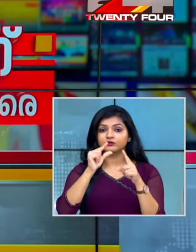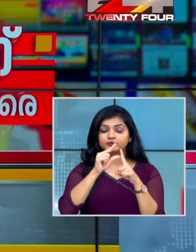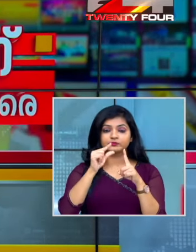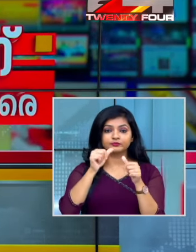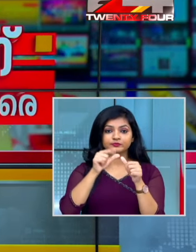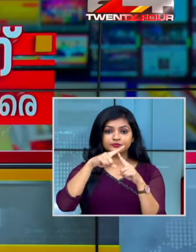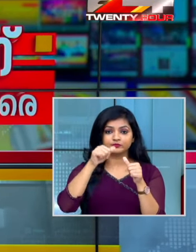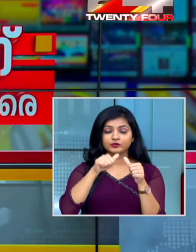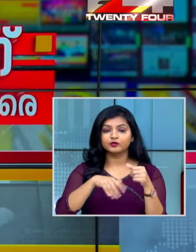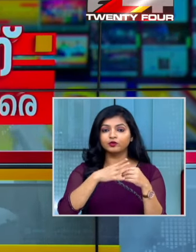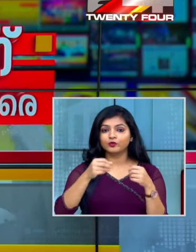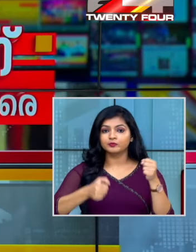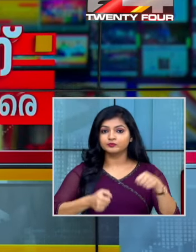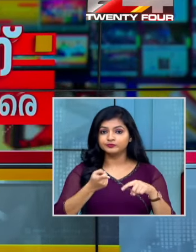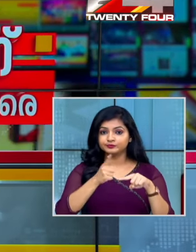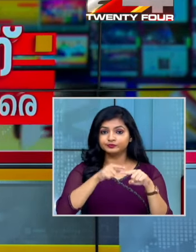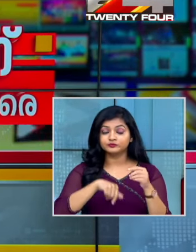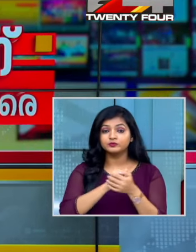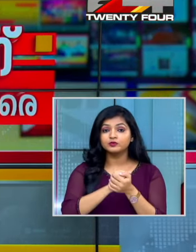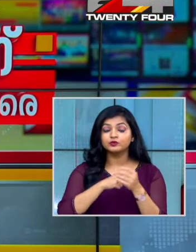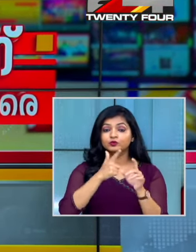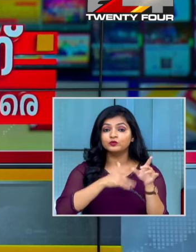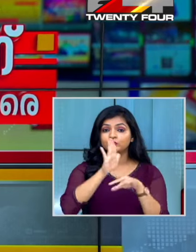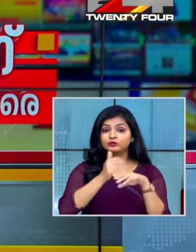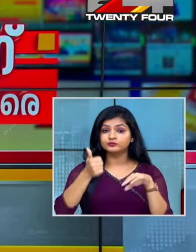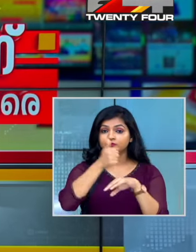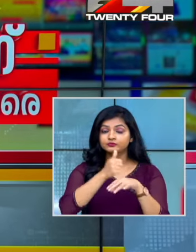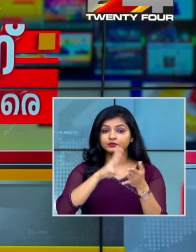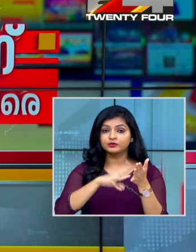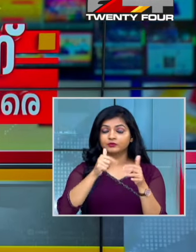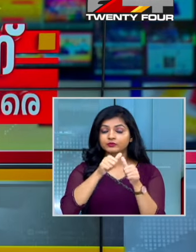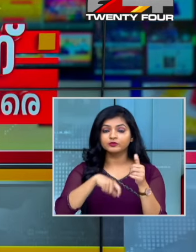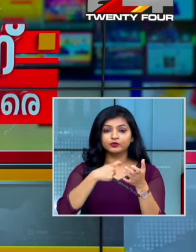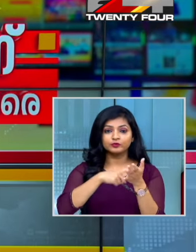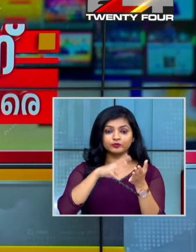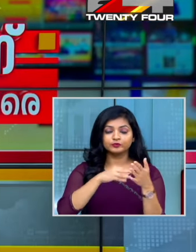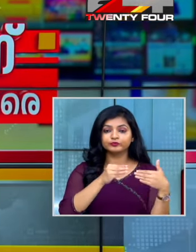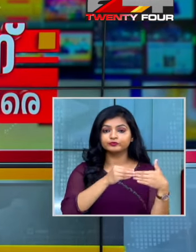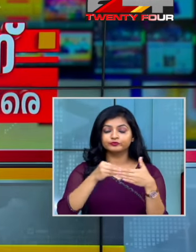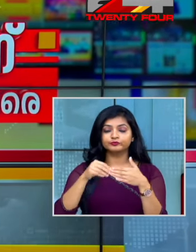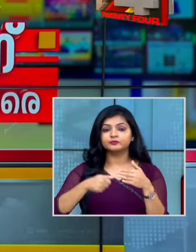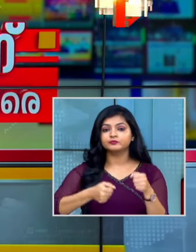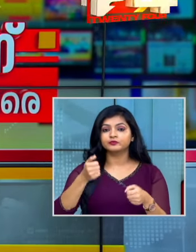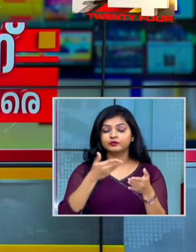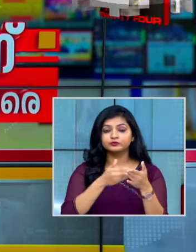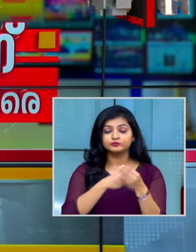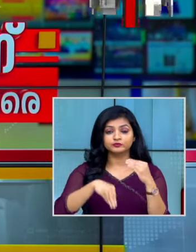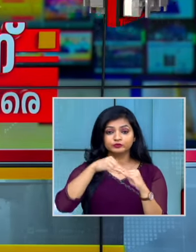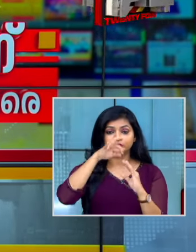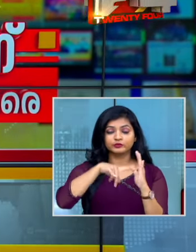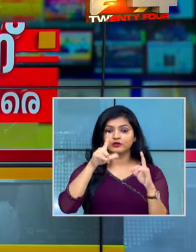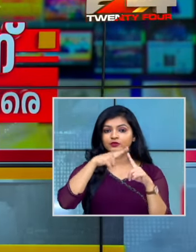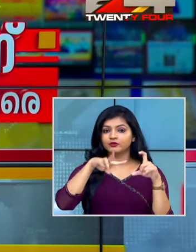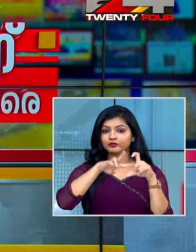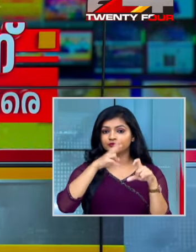സംസ്ഥാന പ്രസിഡന്റ് രാഹുൽ മാങ്കുട്ടത്തിൽ MLA, ജില്ലാ പ്രസിഡന്റ് അമൽ ജോയ് എന്നിവരാണ് മാർച്ചിന് നേതൃത്വം നൽകുന്നത്. വിവരങ്ങളുമായി സുജിത്ത് അയ്യപ്പത്ത് ചേരുന്നുണ്ട് തത്സമയം.